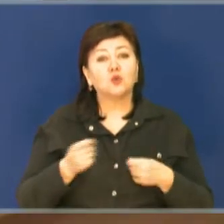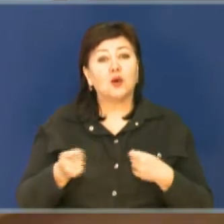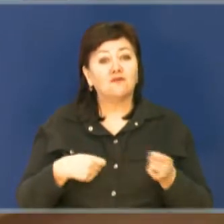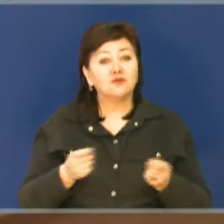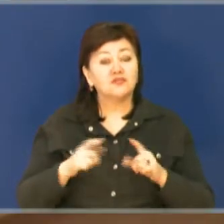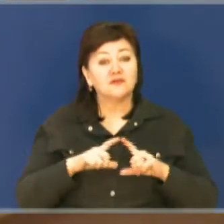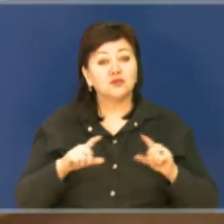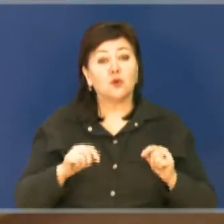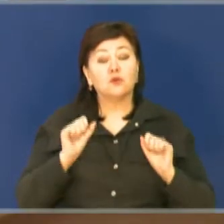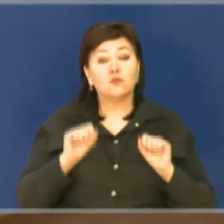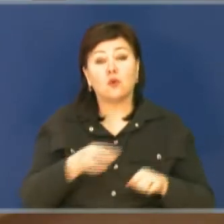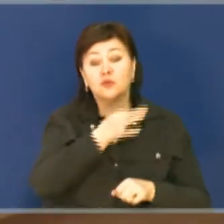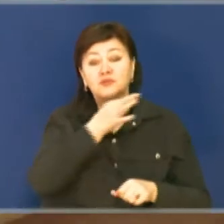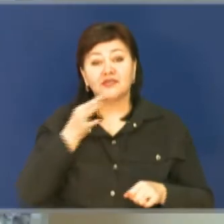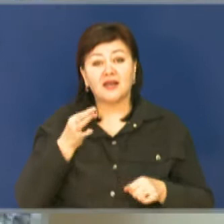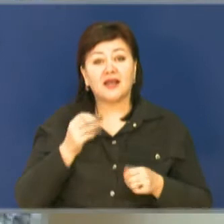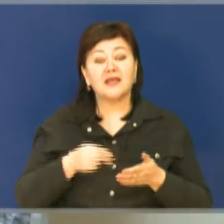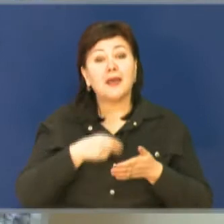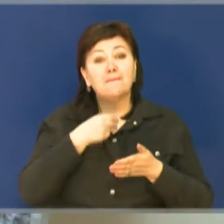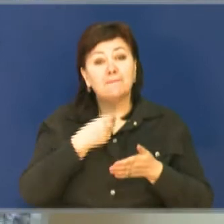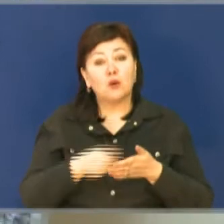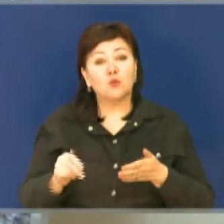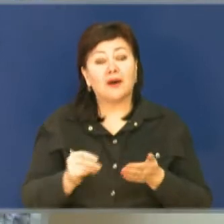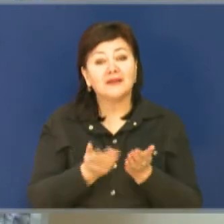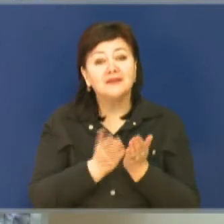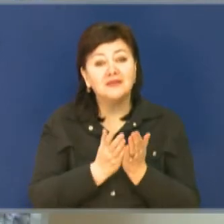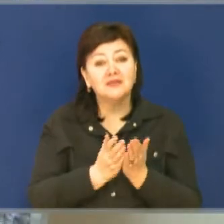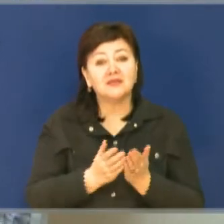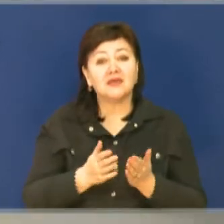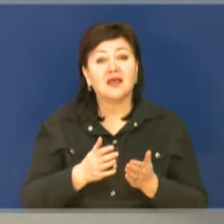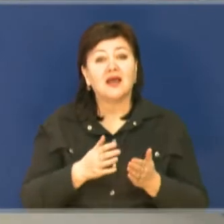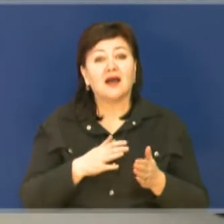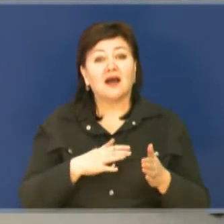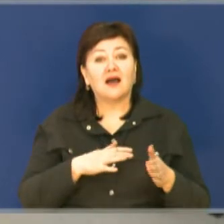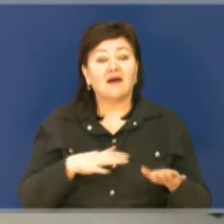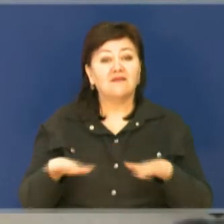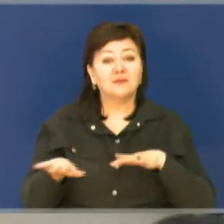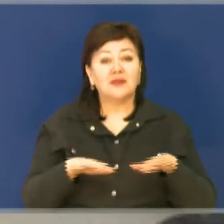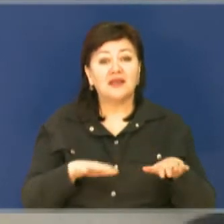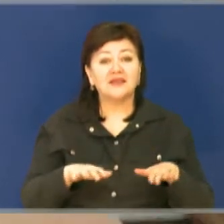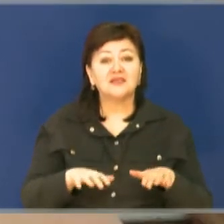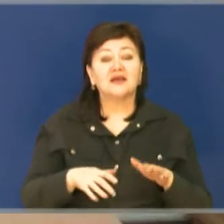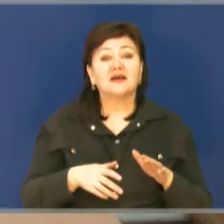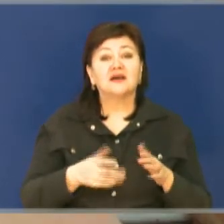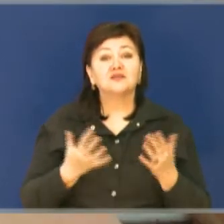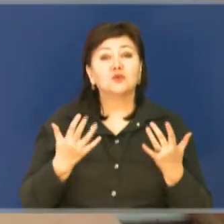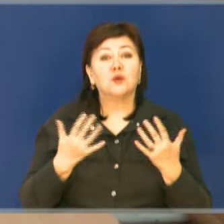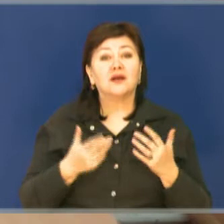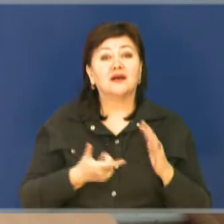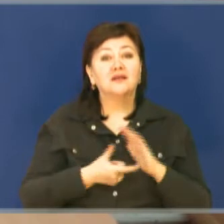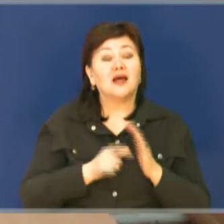учебников и вовремя их доставлять, распределять часы, определять состав педагогов в зависимости от количества классов.